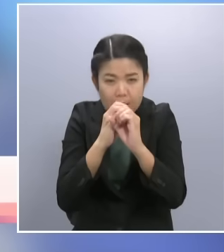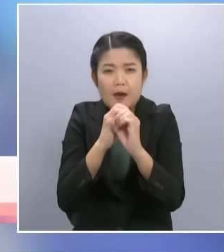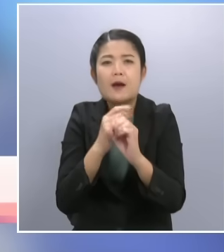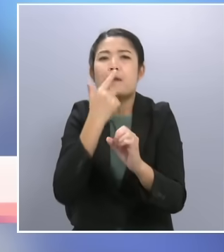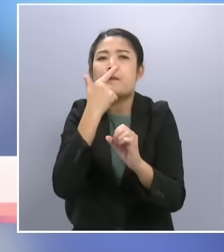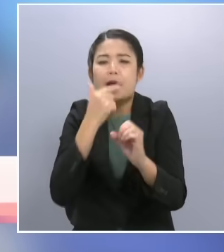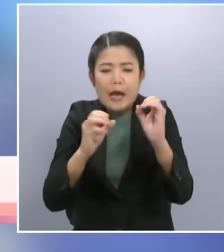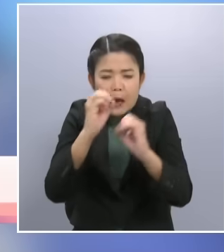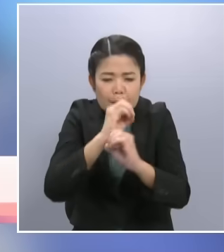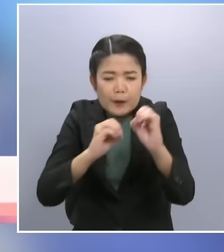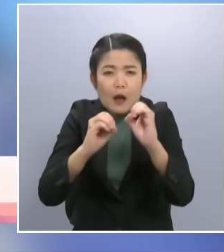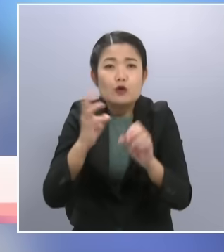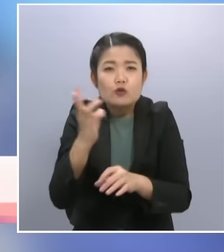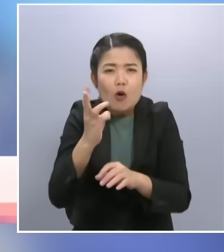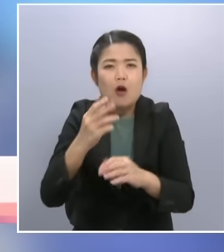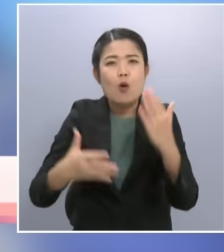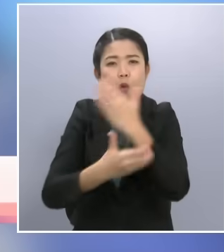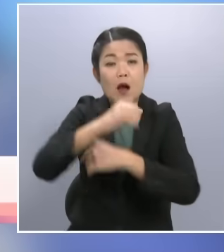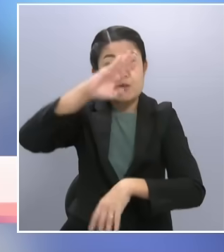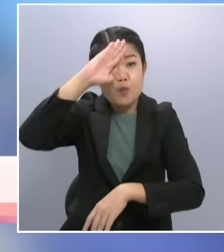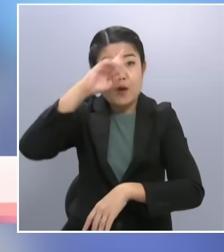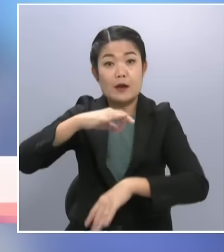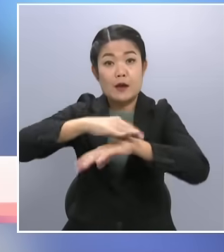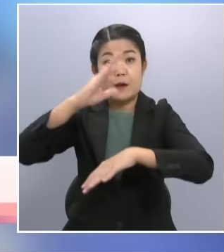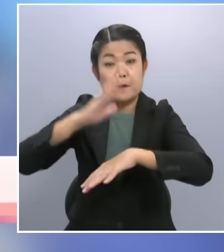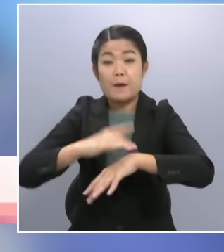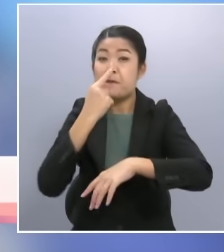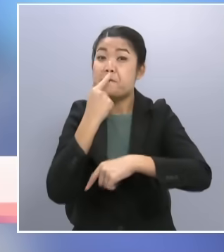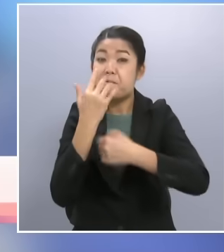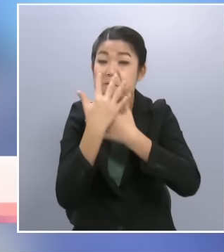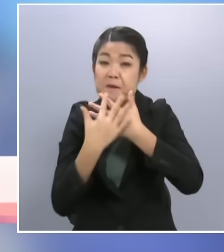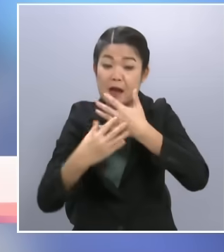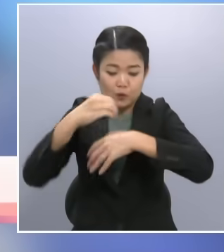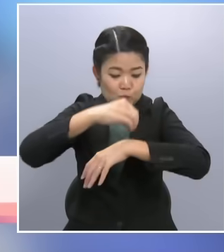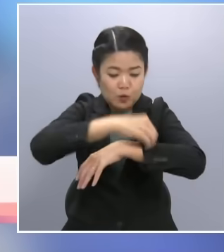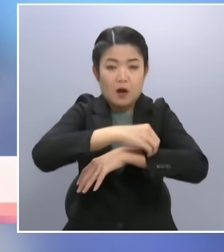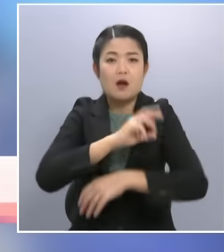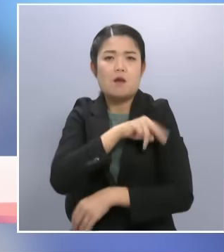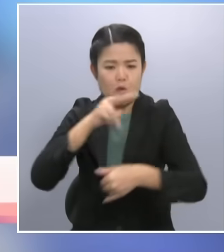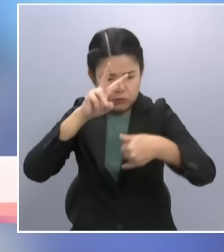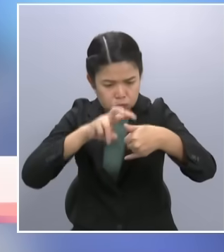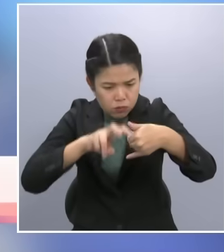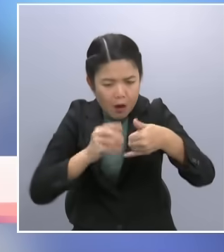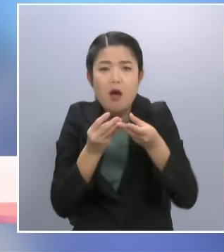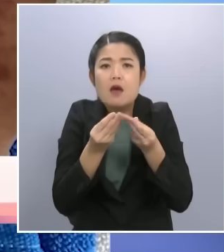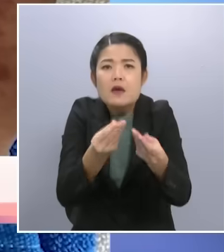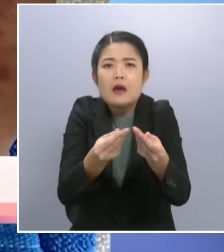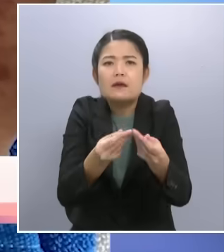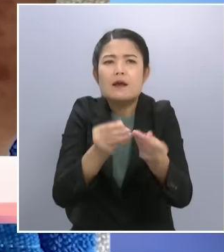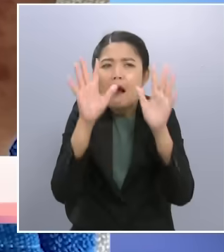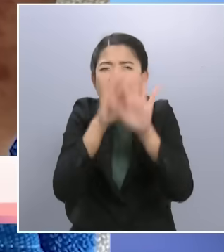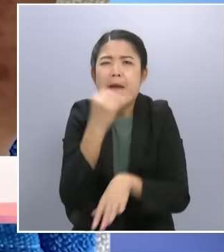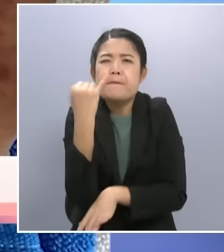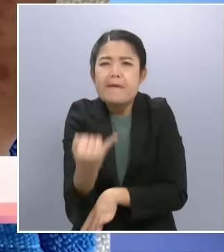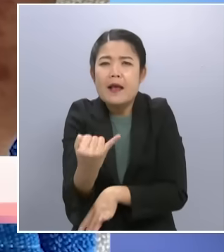มีโอกาสที่จะเป็นไข้เลือดออกแต่พอตรวจละเอียดคุณหมอบอกว่าไม่ได้เป็นไข้เลือดออกแต่เป็นลักษณะของอาการแพ้อะไรบางอย่าง